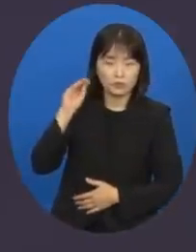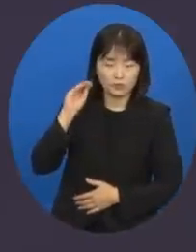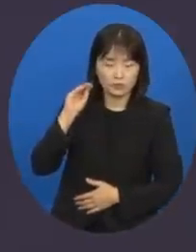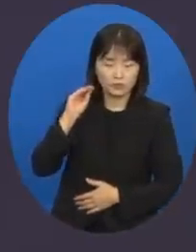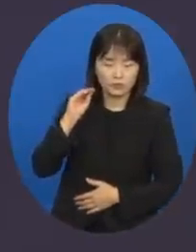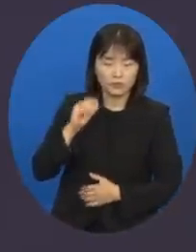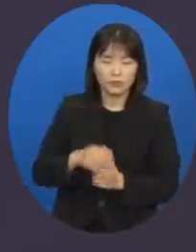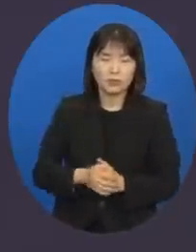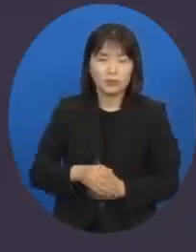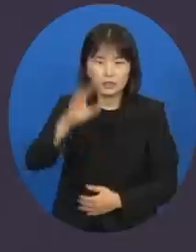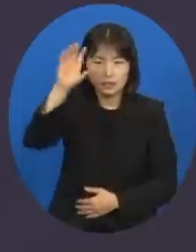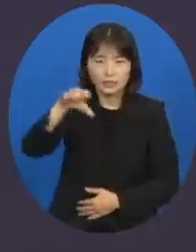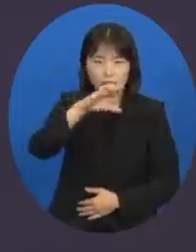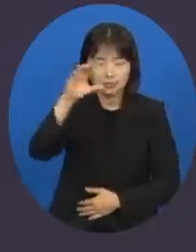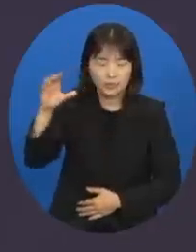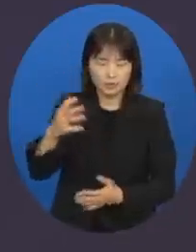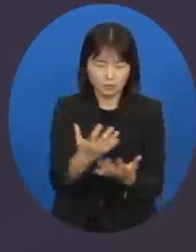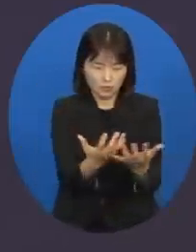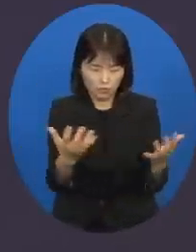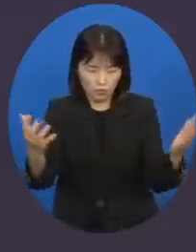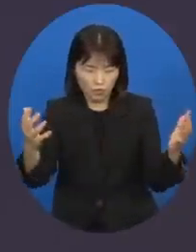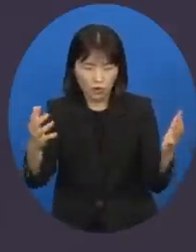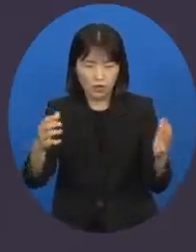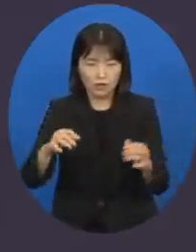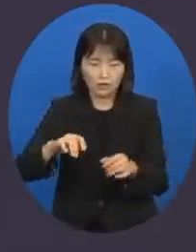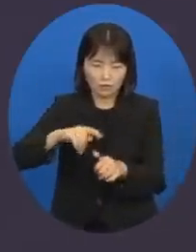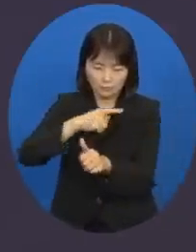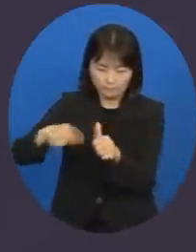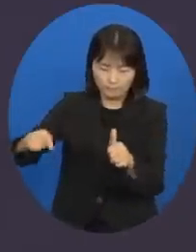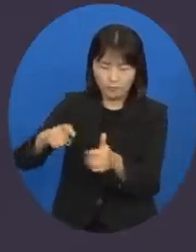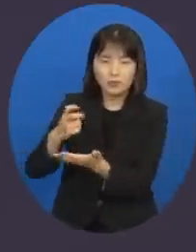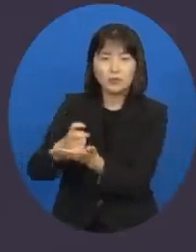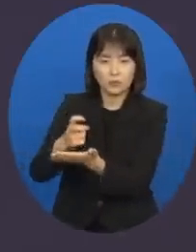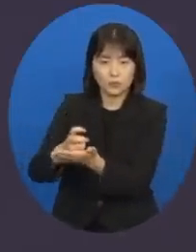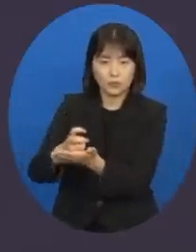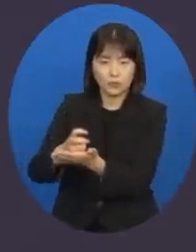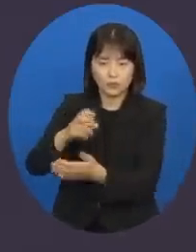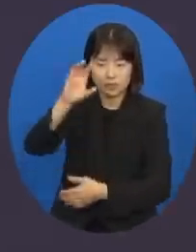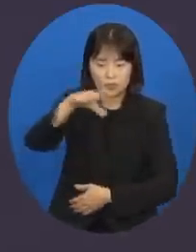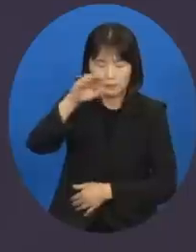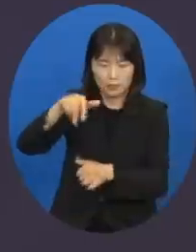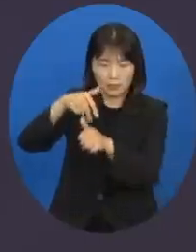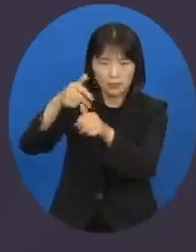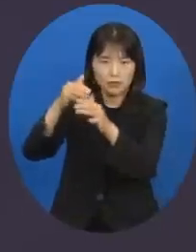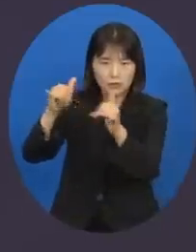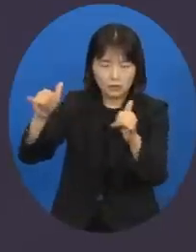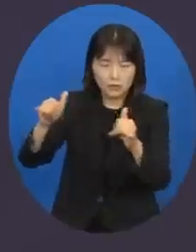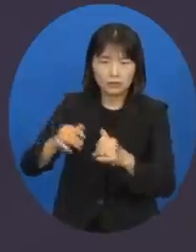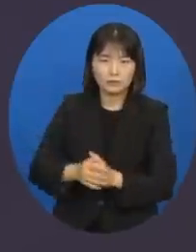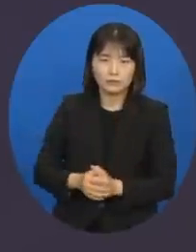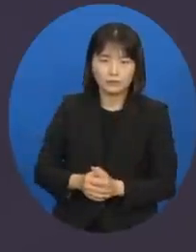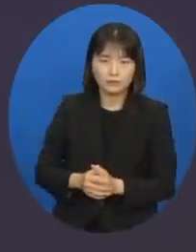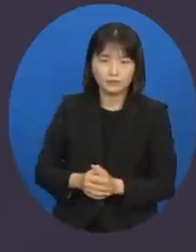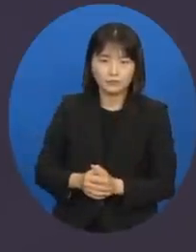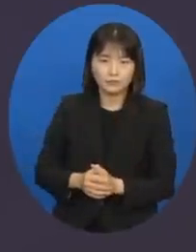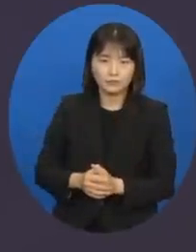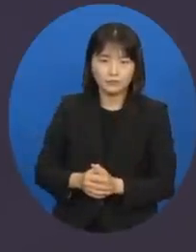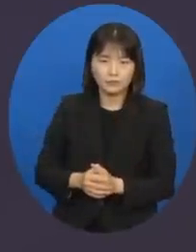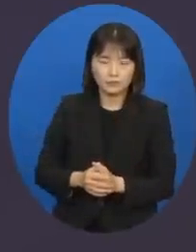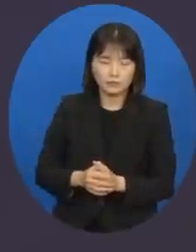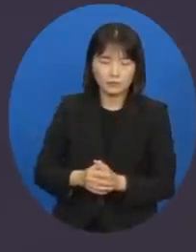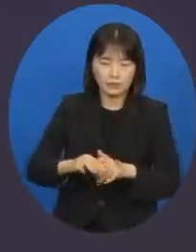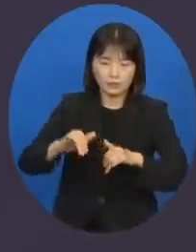이 십자가가 공개 처형 제도였습니다. 십자가에 달린 사람들을 사람들은 지나다니면서 볼 수가